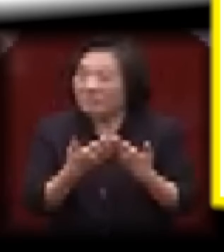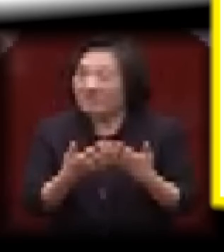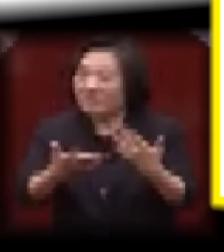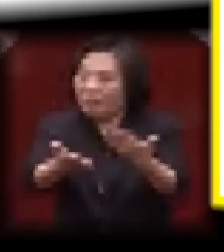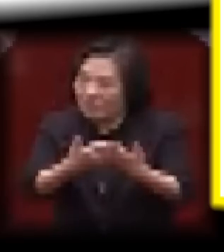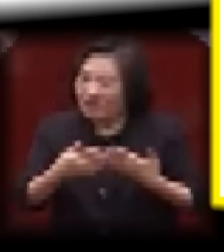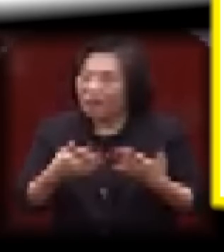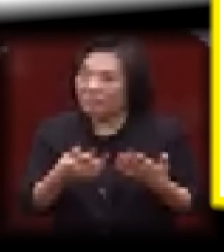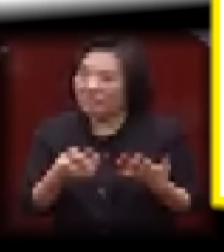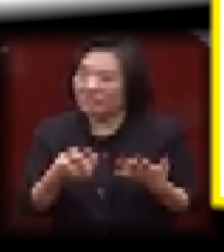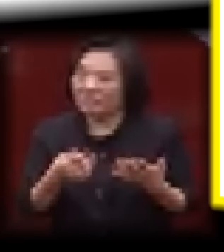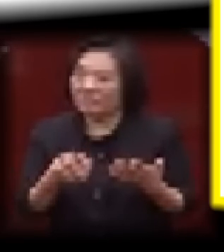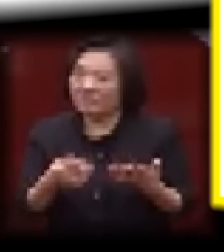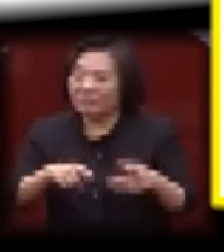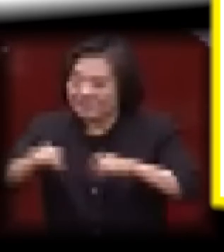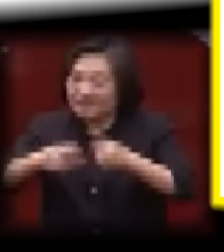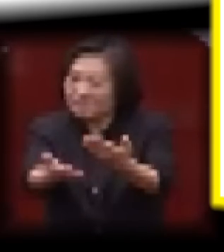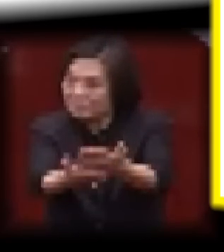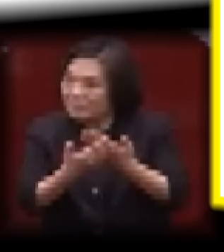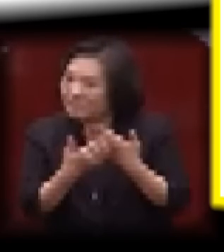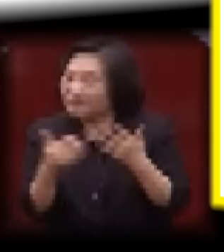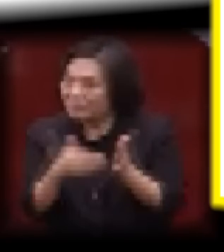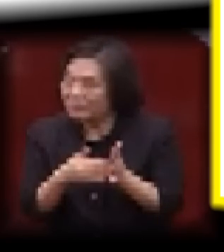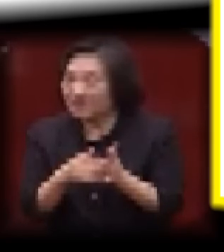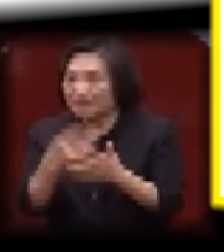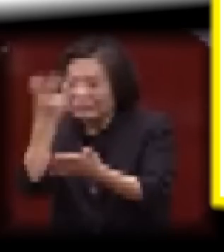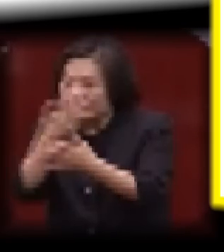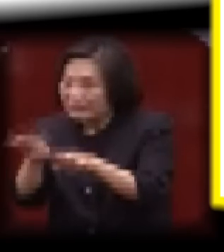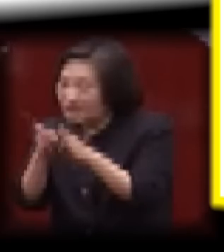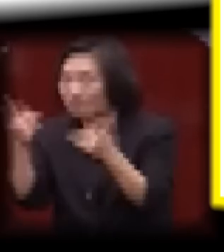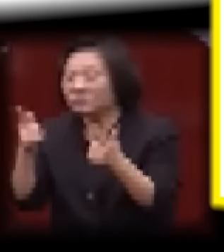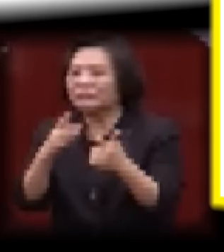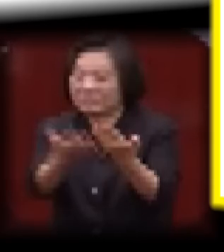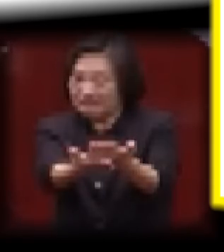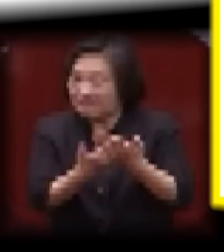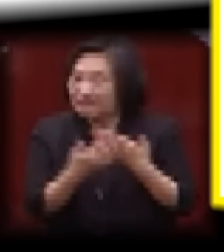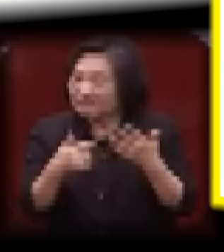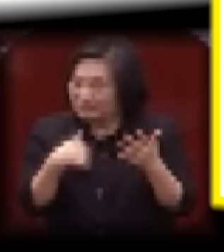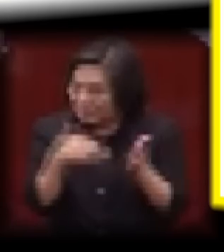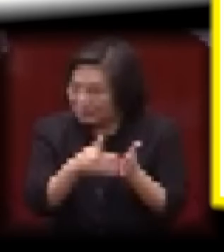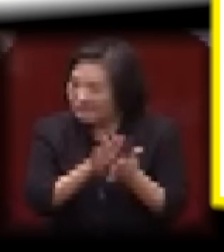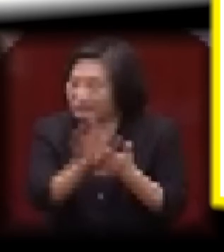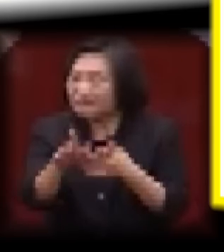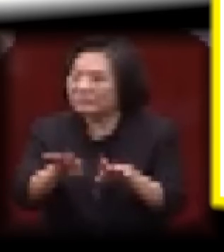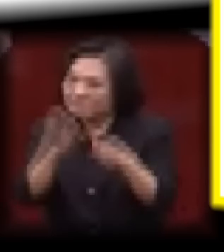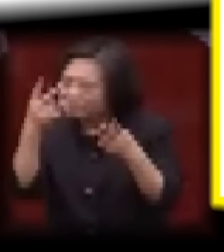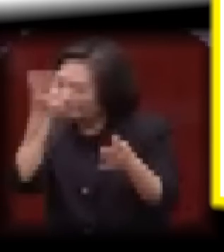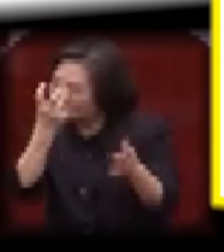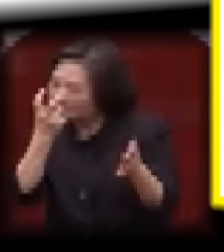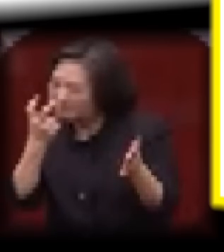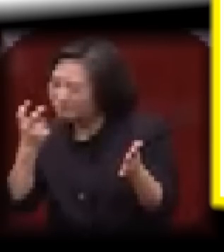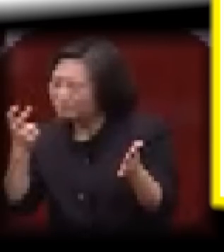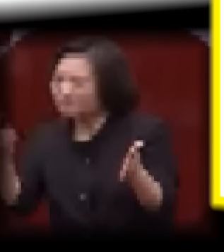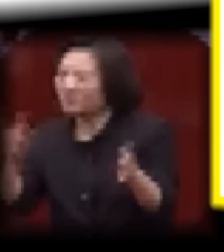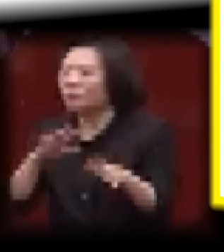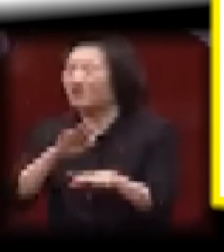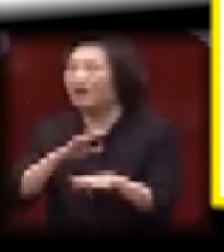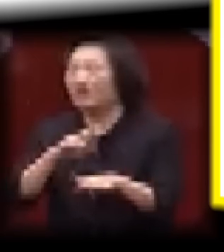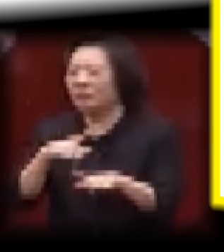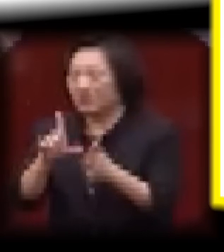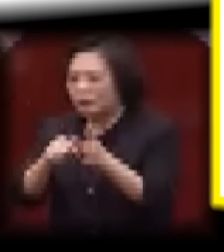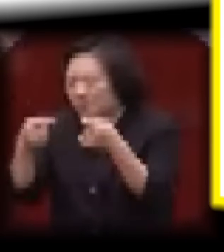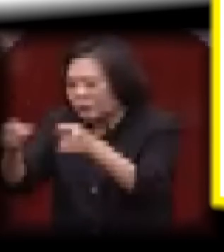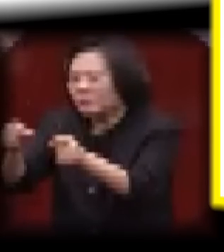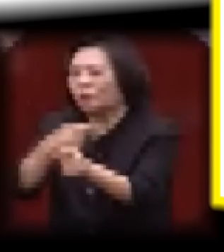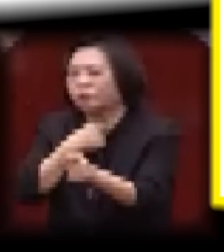审查算起，因为出来我们要求说一旦送案进来马上要立刻排案，尽量把它审完，所以这个我们会继续努力。所以168